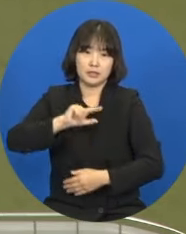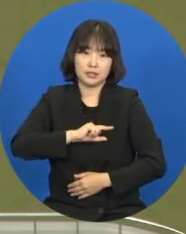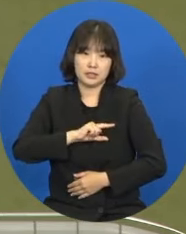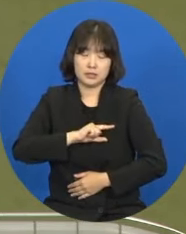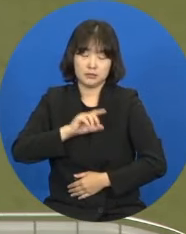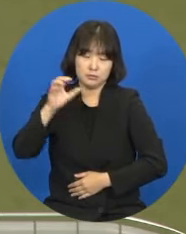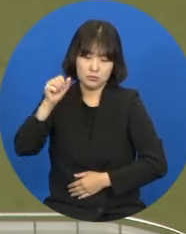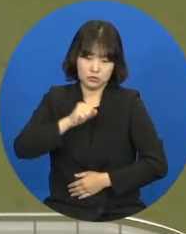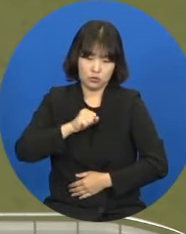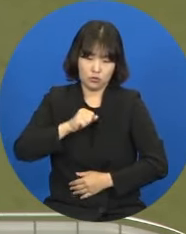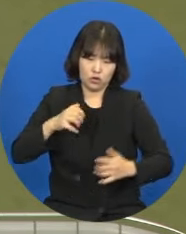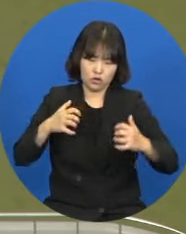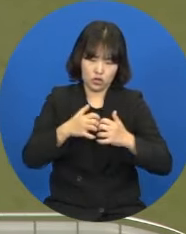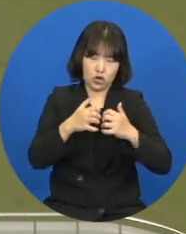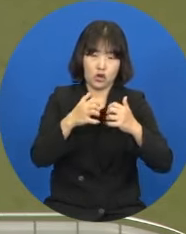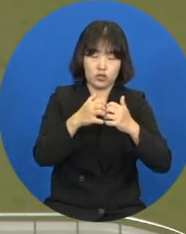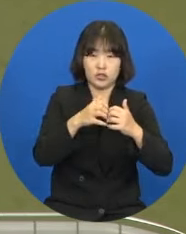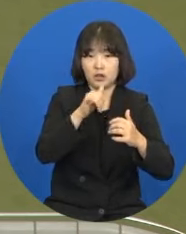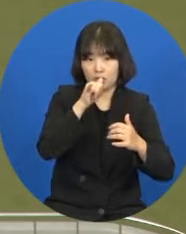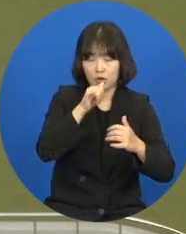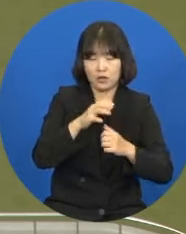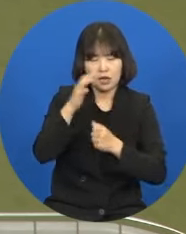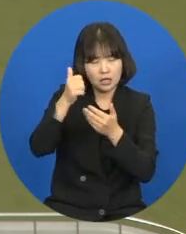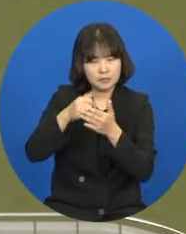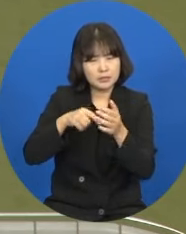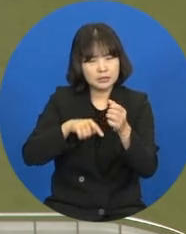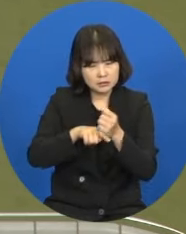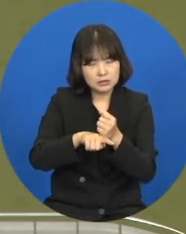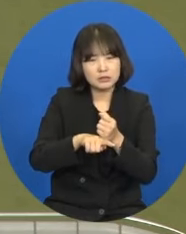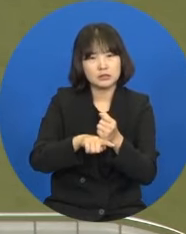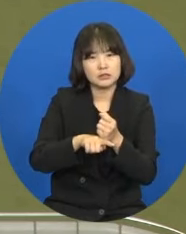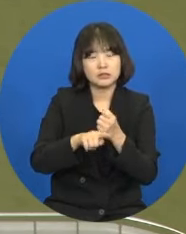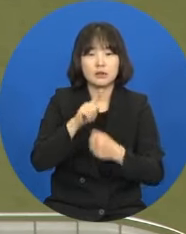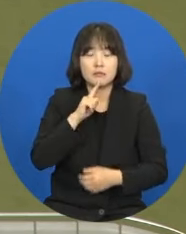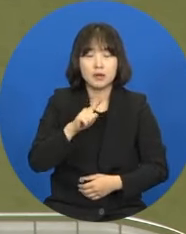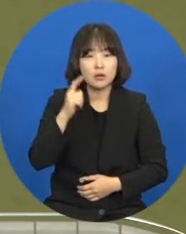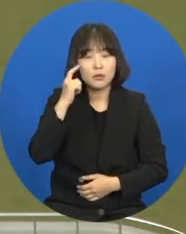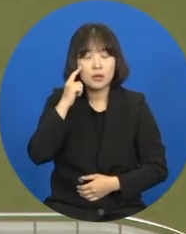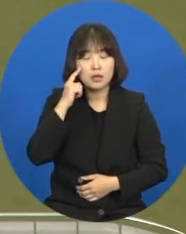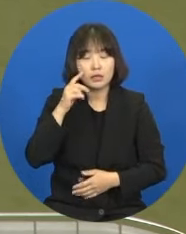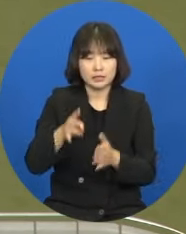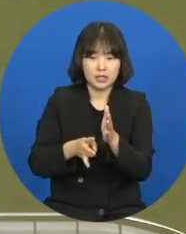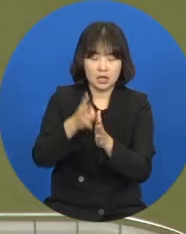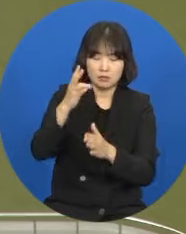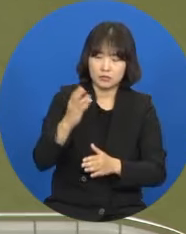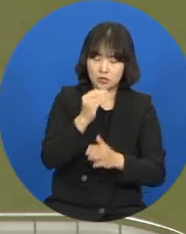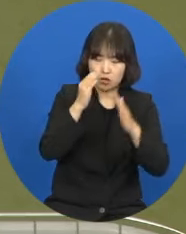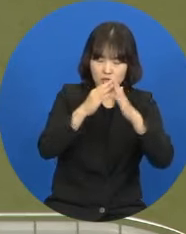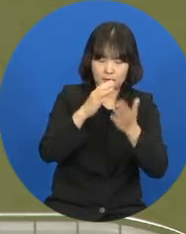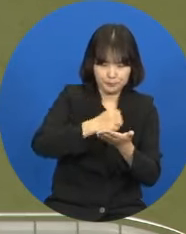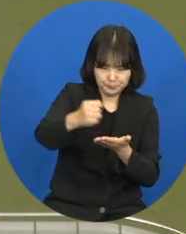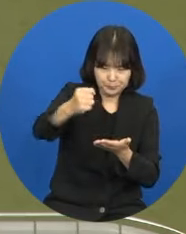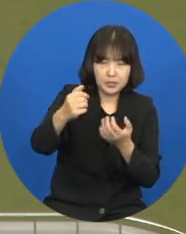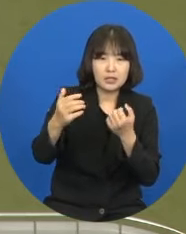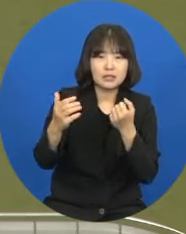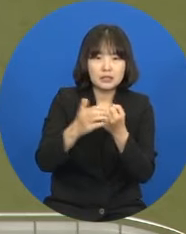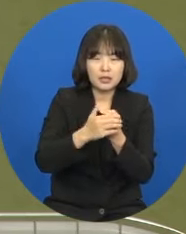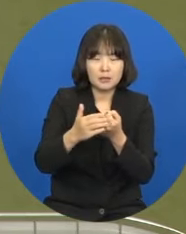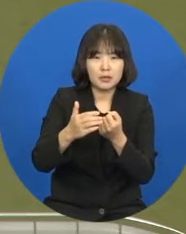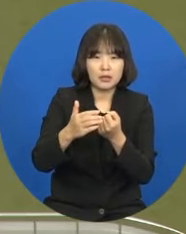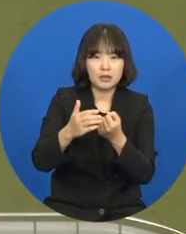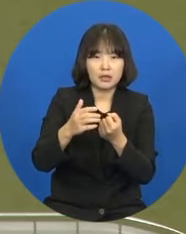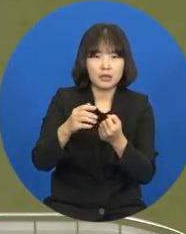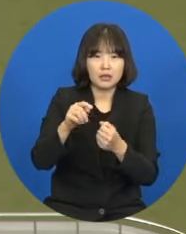진행된 전이었어요 하나님의 뜻이라고 습니다 왜냐면 예루살렘 성전이 빼앗겼으나